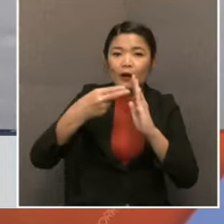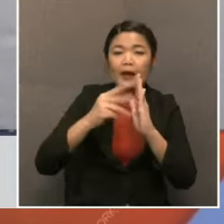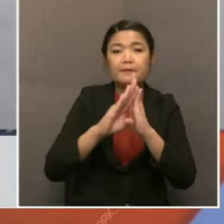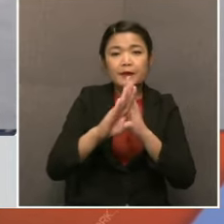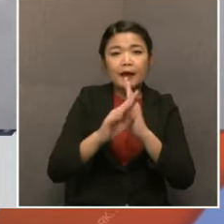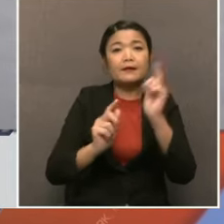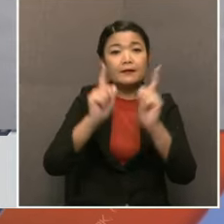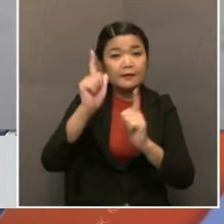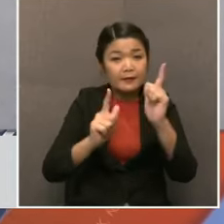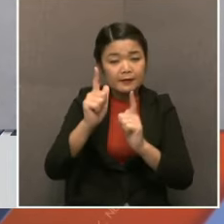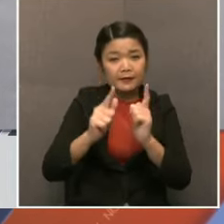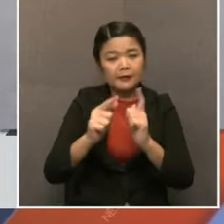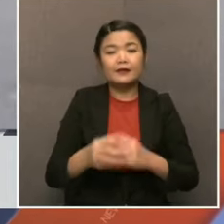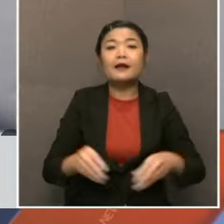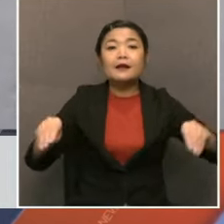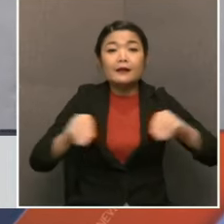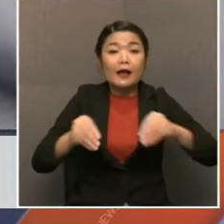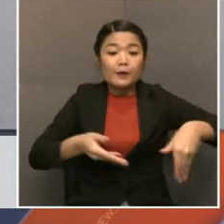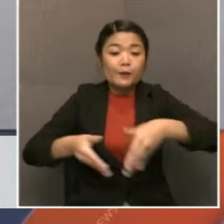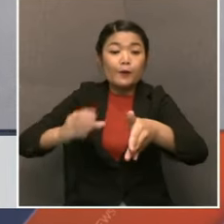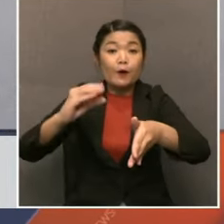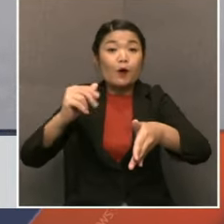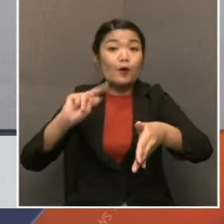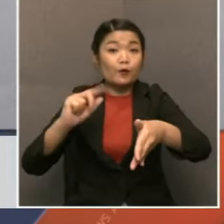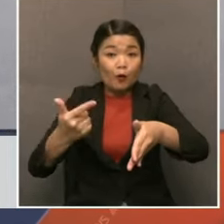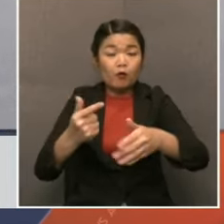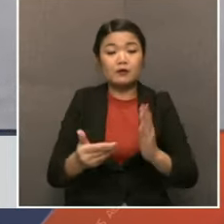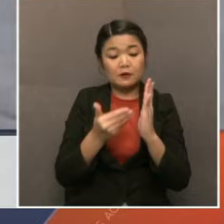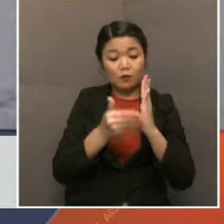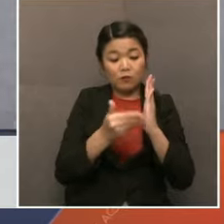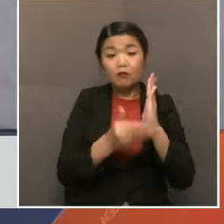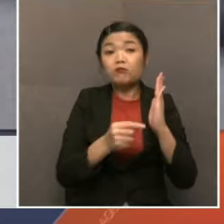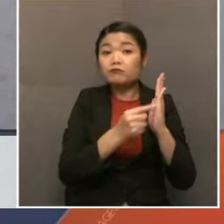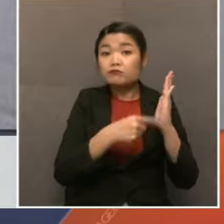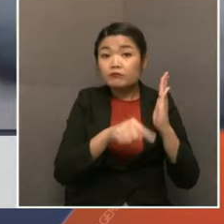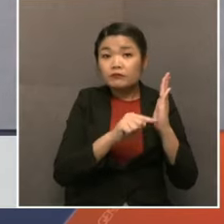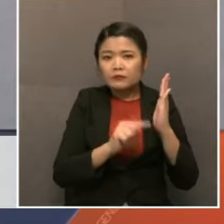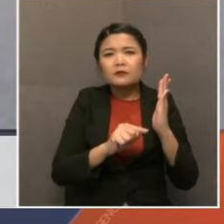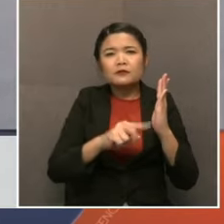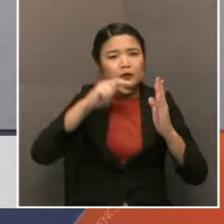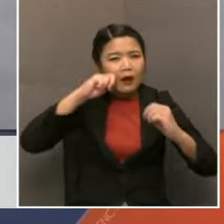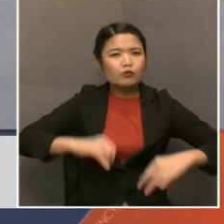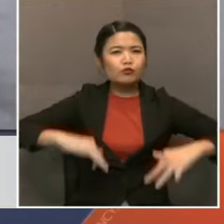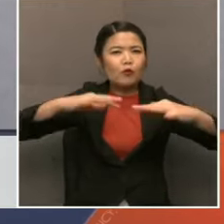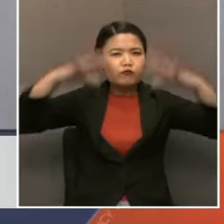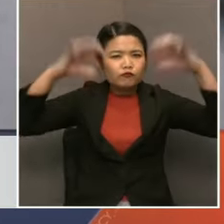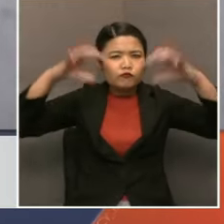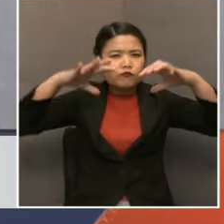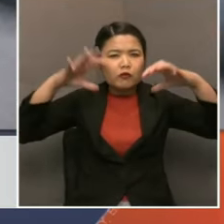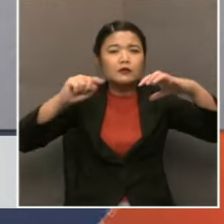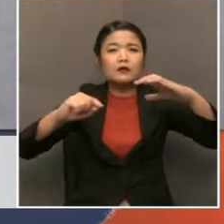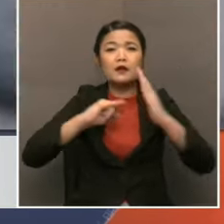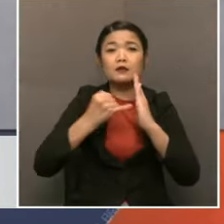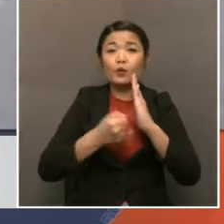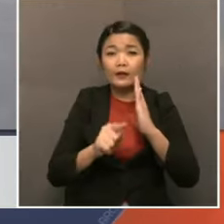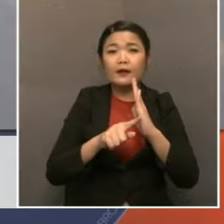แล้เขาไดแลนใอย scheduleคะ็ยได้รคกัทักัริมาส่สูง ในจังหวด